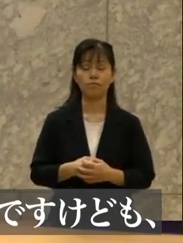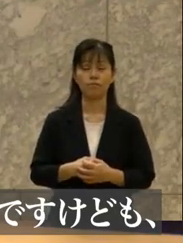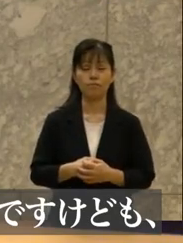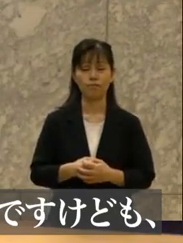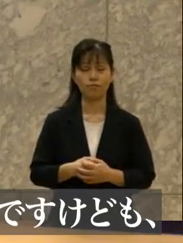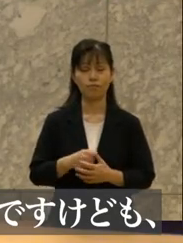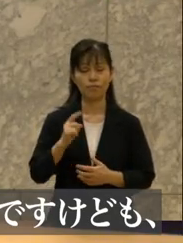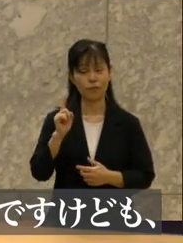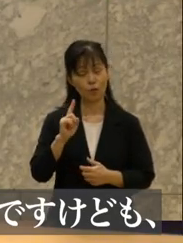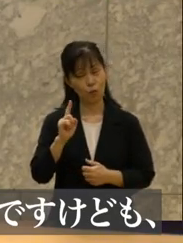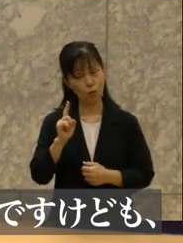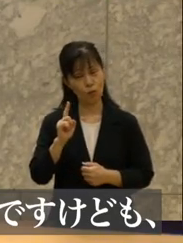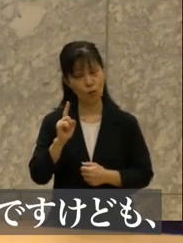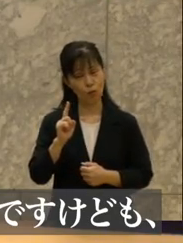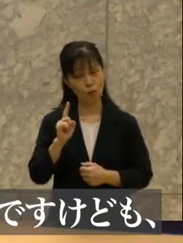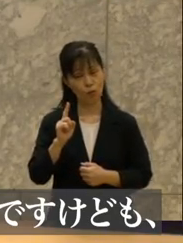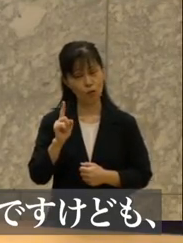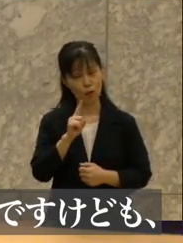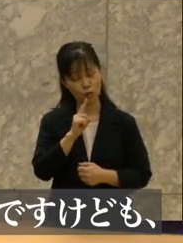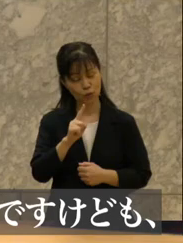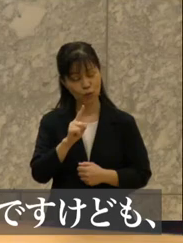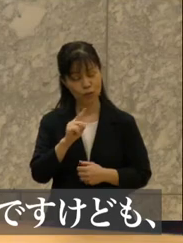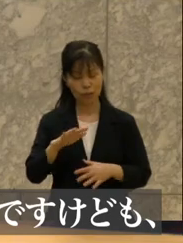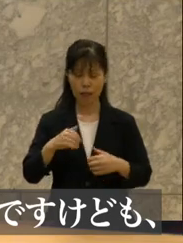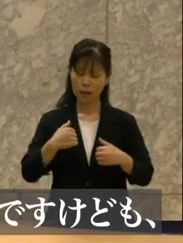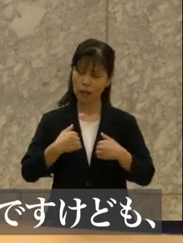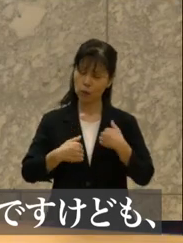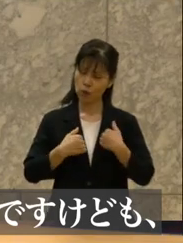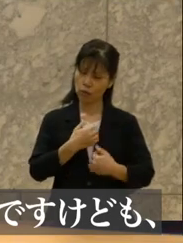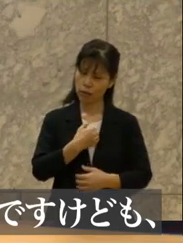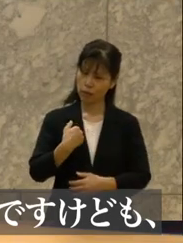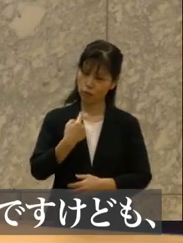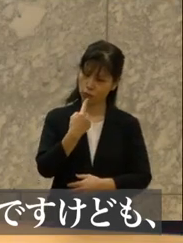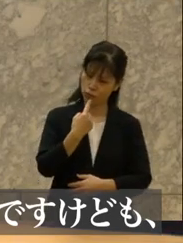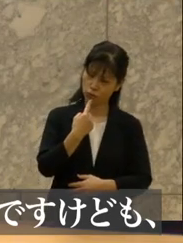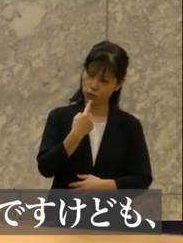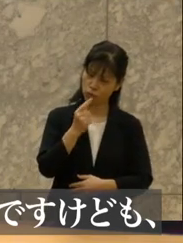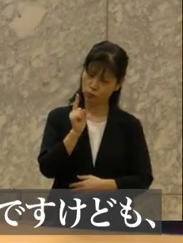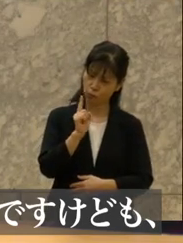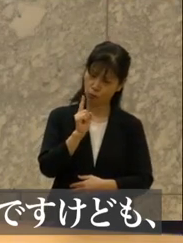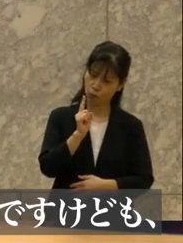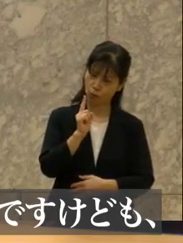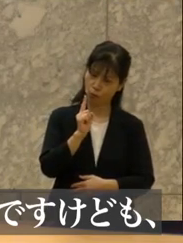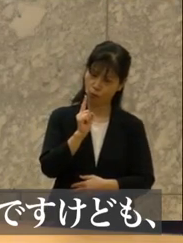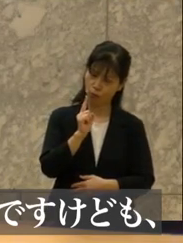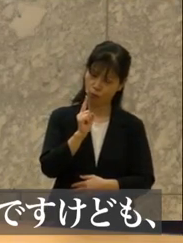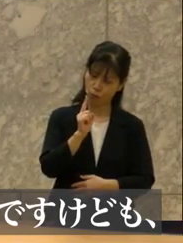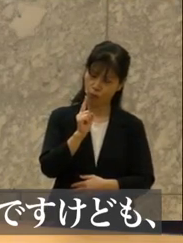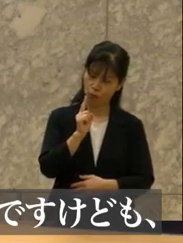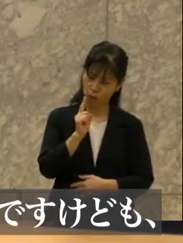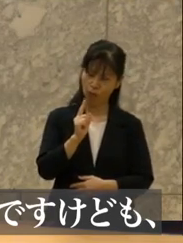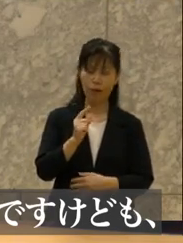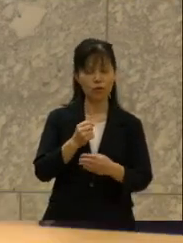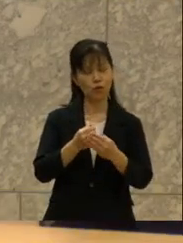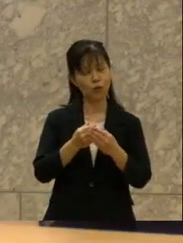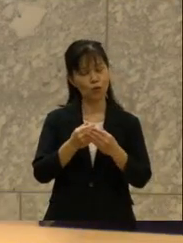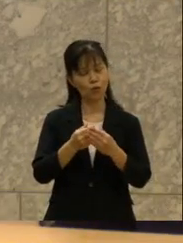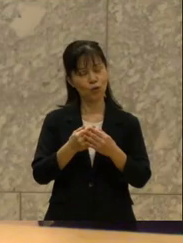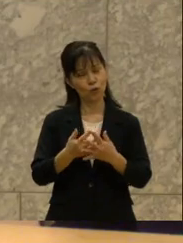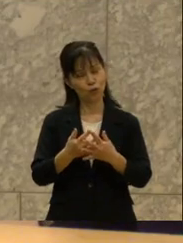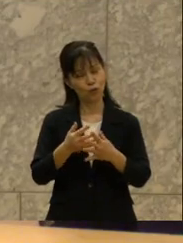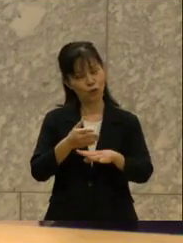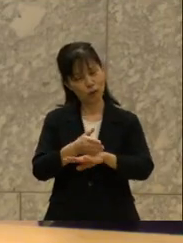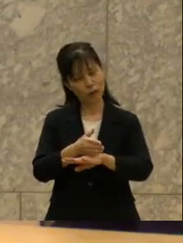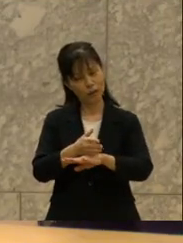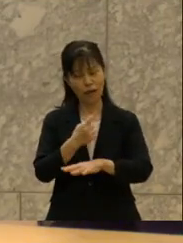どうなんでしょうね楽しめてるっていう表現はちょっとなんかゆるすぎるなと思うんですけどどれだけ